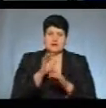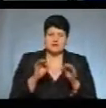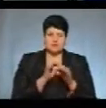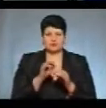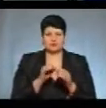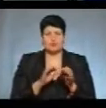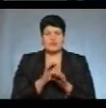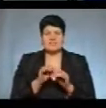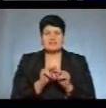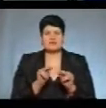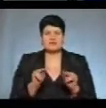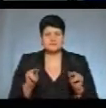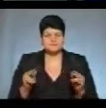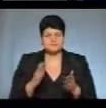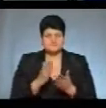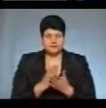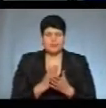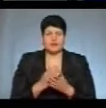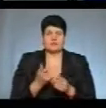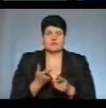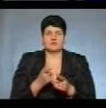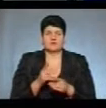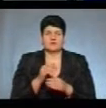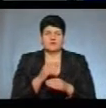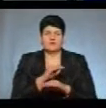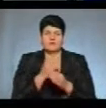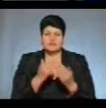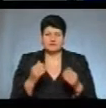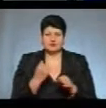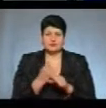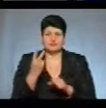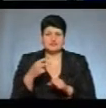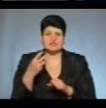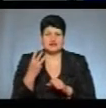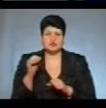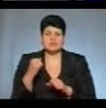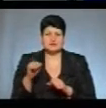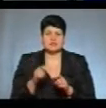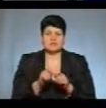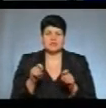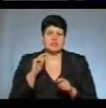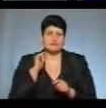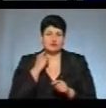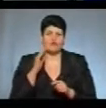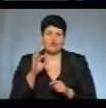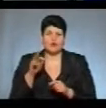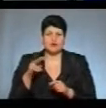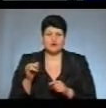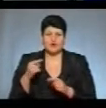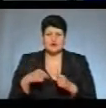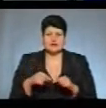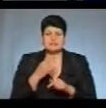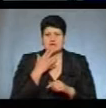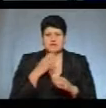викладацькою діяльністю. Він автор фотовиставки «Кордони», яку 23 серпня відкрили у Луцьку в галереї мистецтв Волинської організації Національної